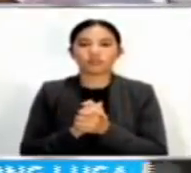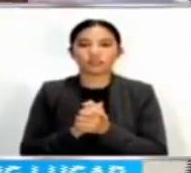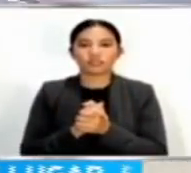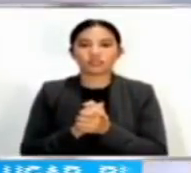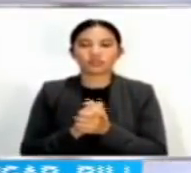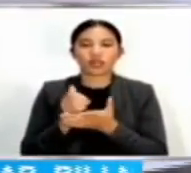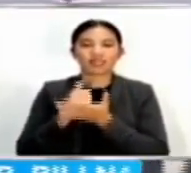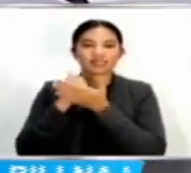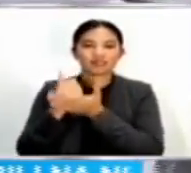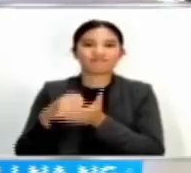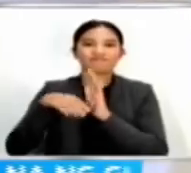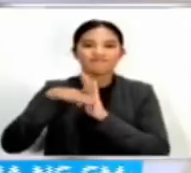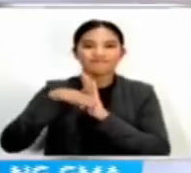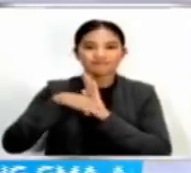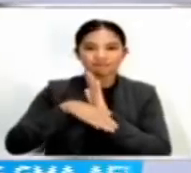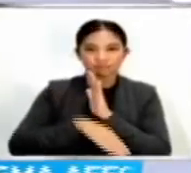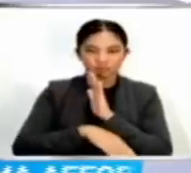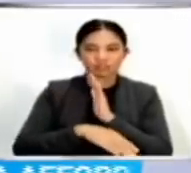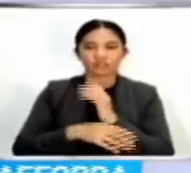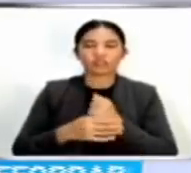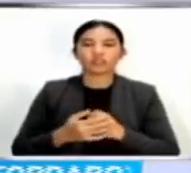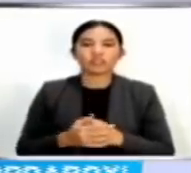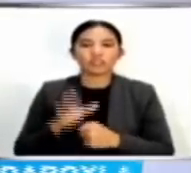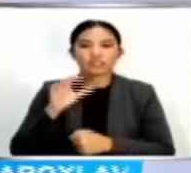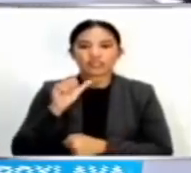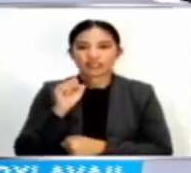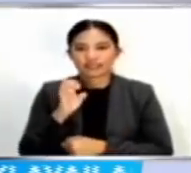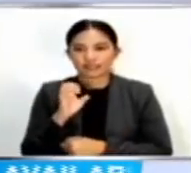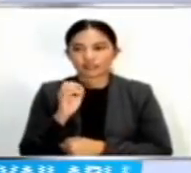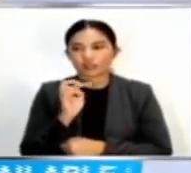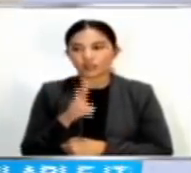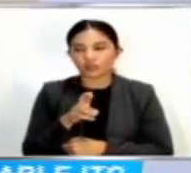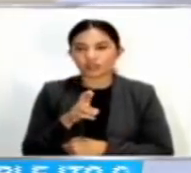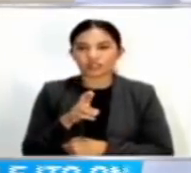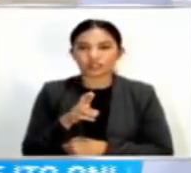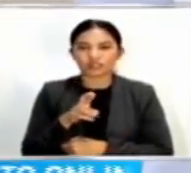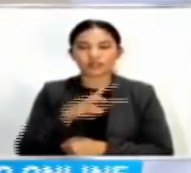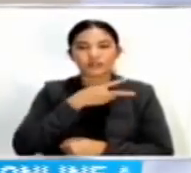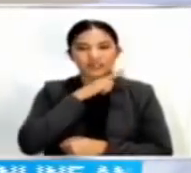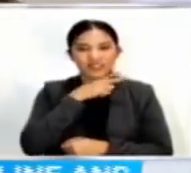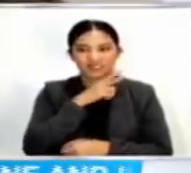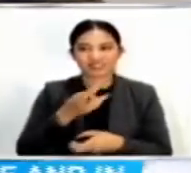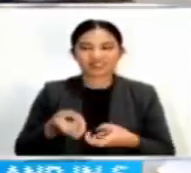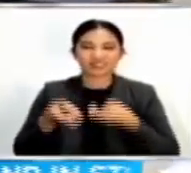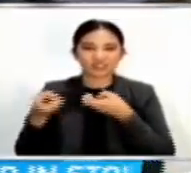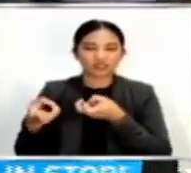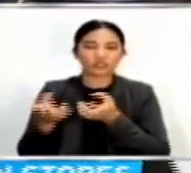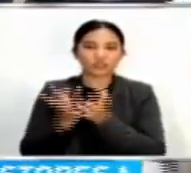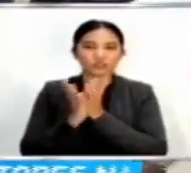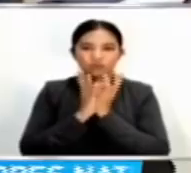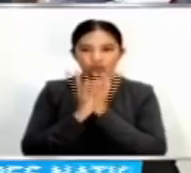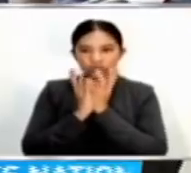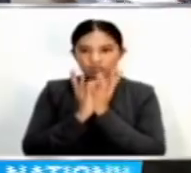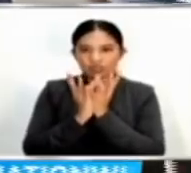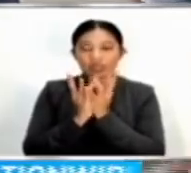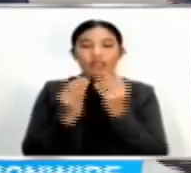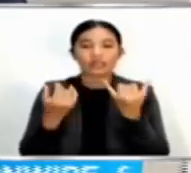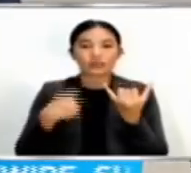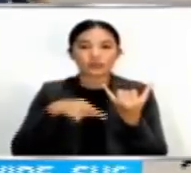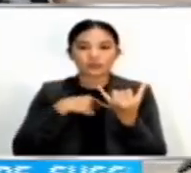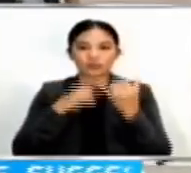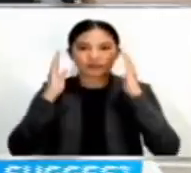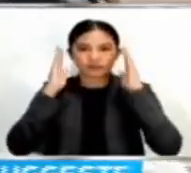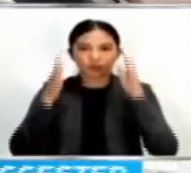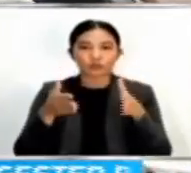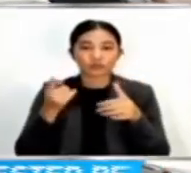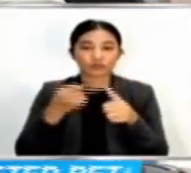mga cases or viral transmission sa community. Mm-hmm. So, uunahin natin yung mga